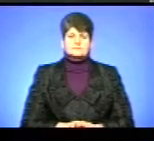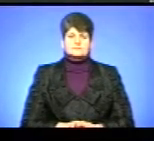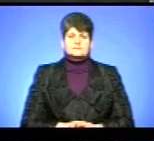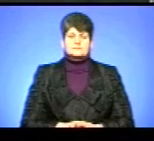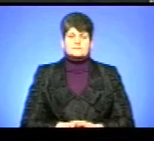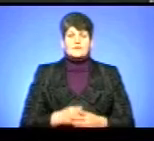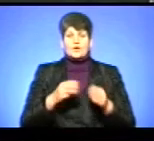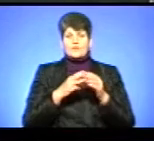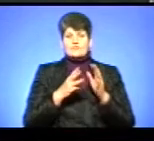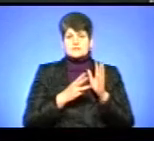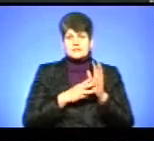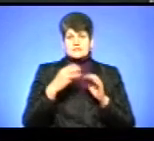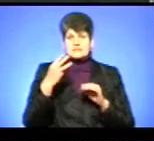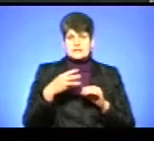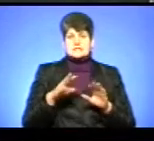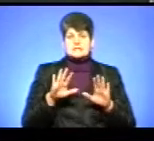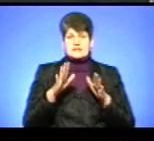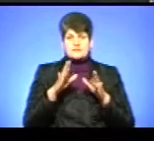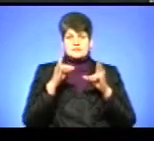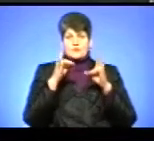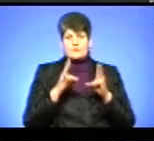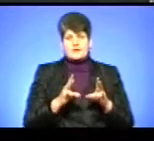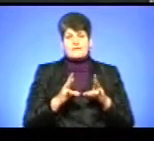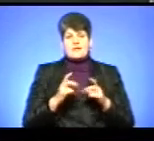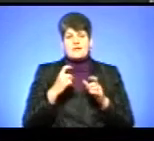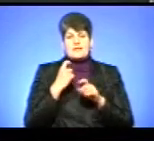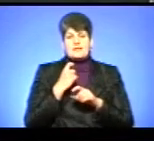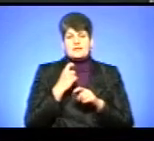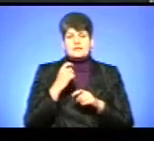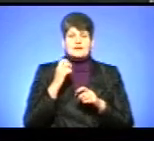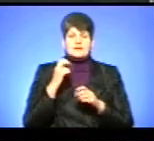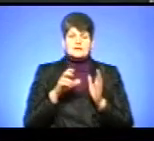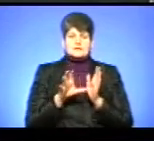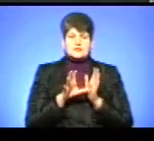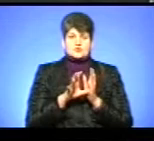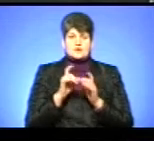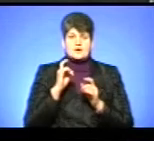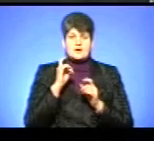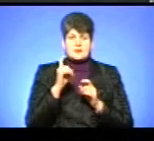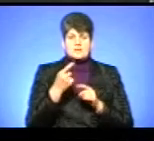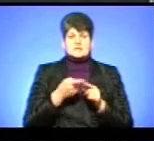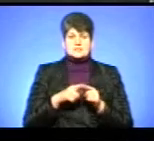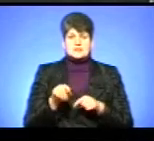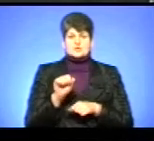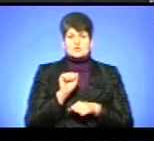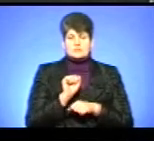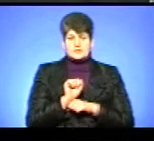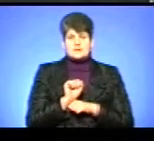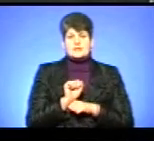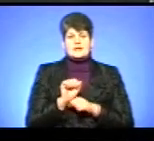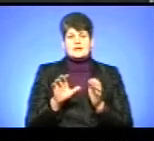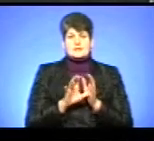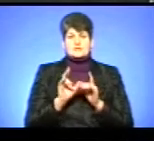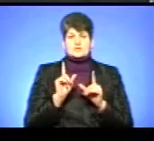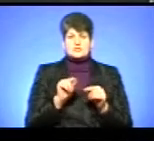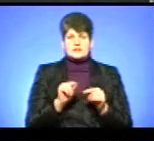О 18:30 стався обрив електричного кабеля на вулиці Збаразькій у Тернополі. Через це призупинили електропостачання